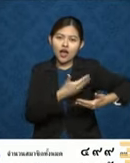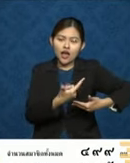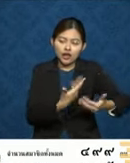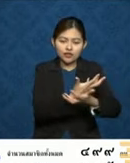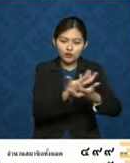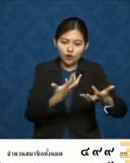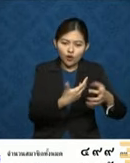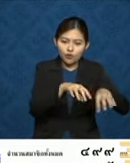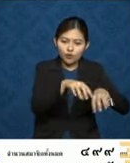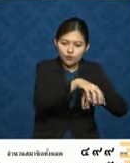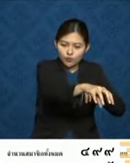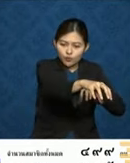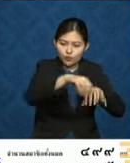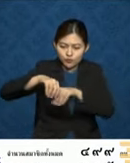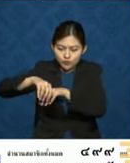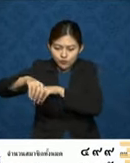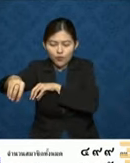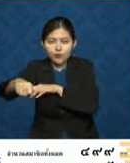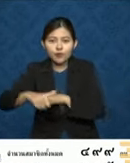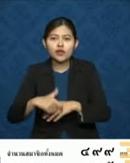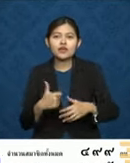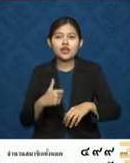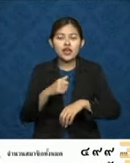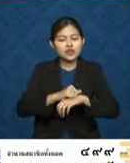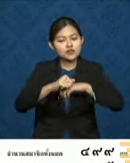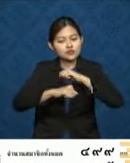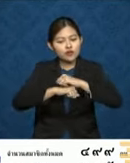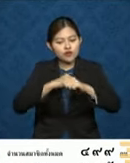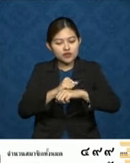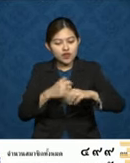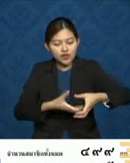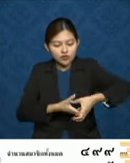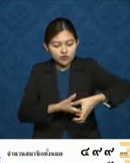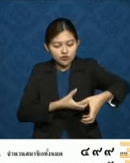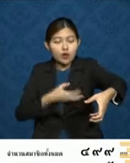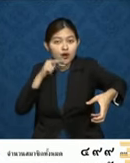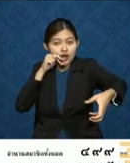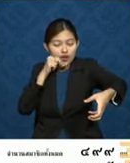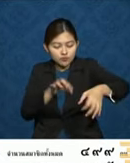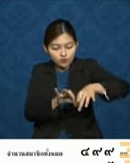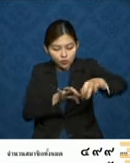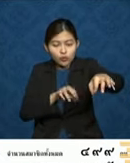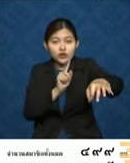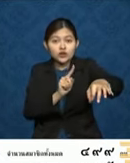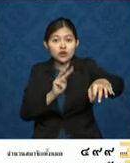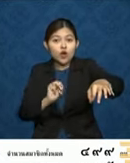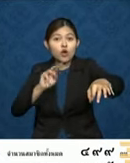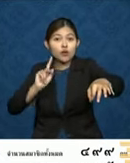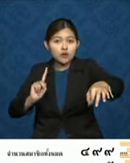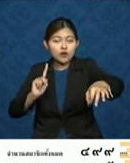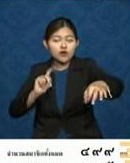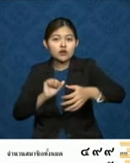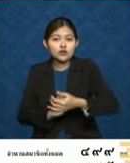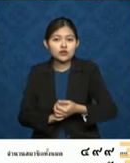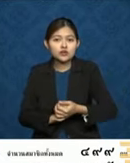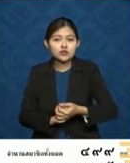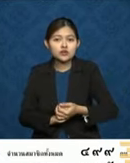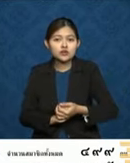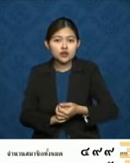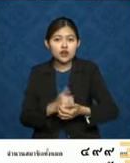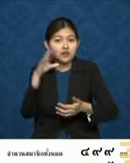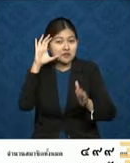ศามีการก่อสร้างวางท่อระบายน้ำในบริเวณระยะทาง 1กมหลังจากมีการก่อสร้างวางท่อระบายน้ำตาม